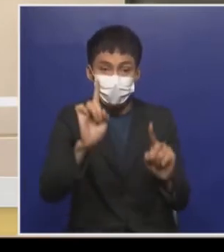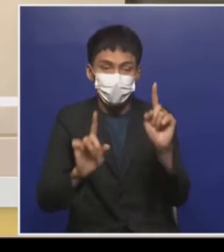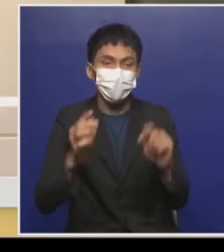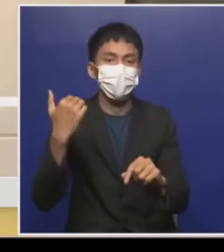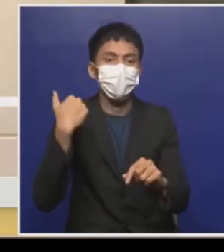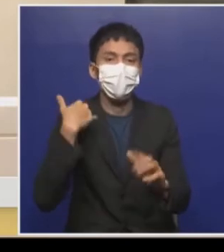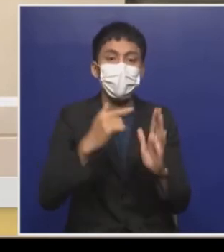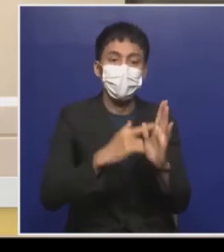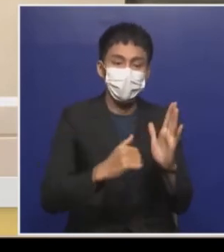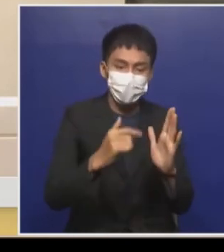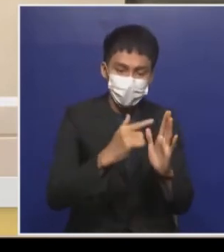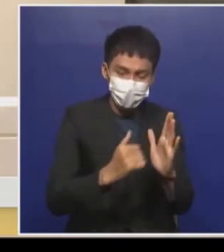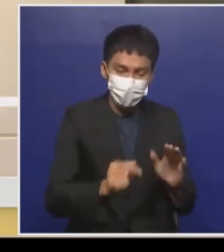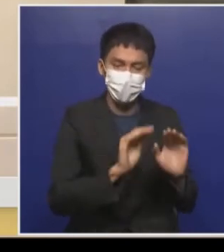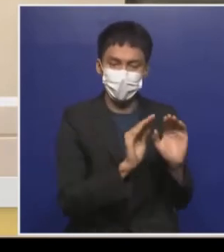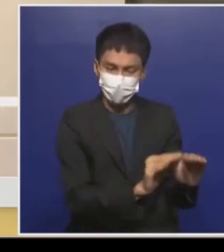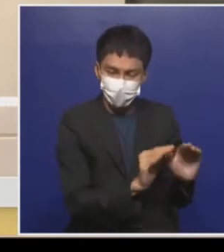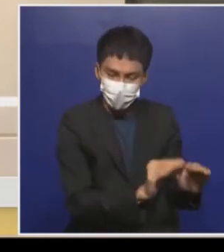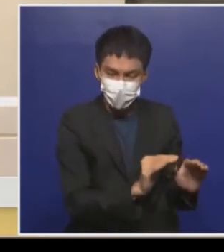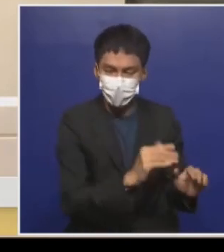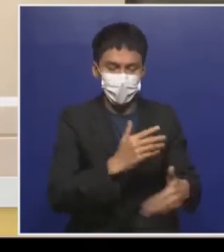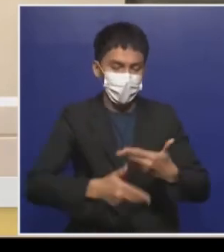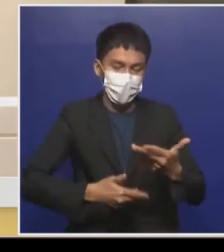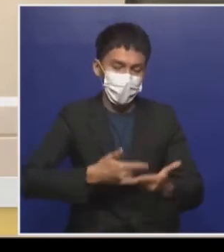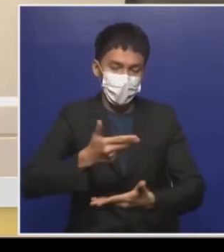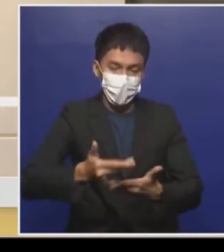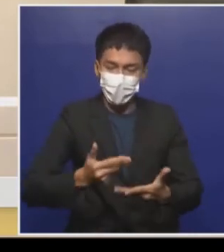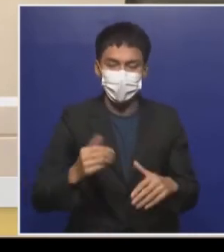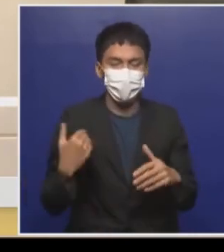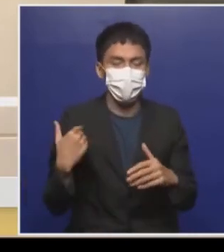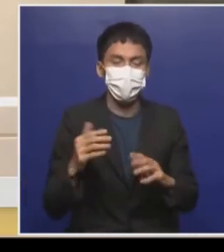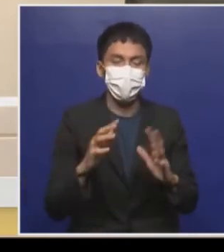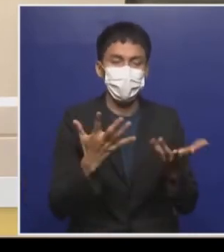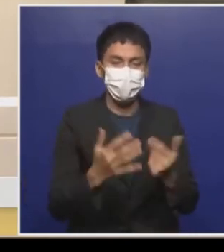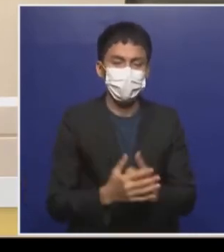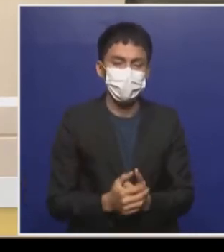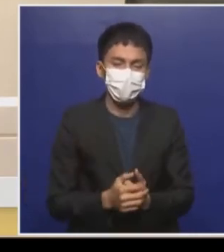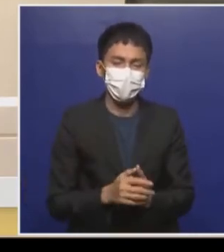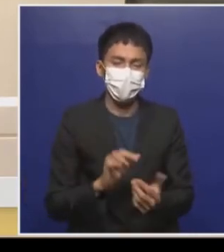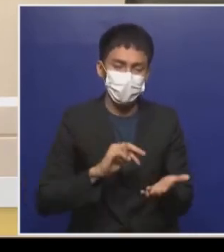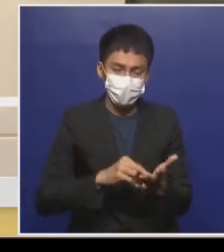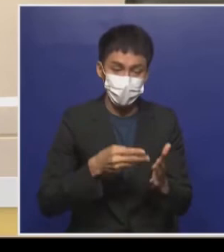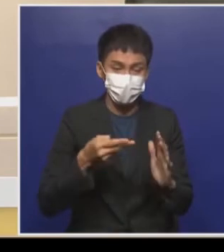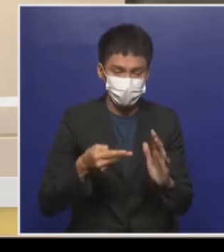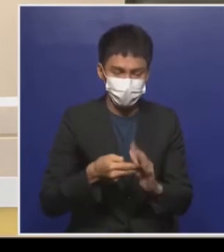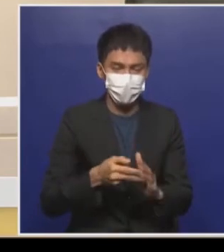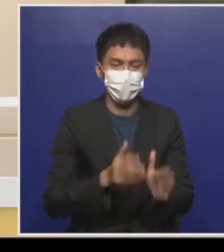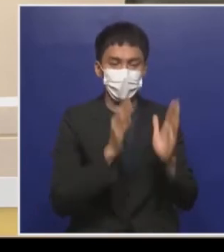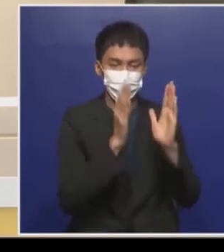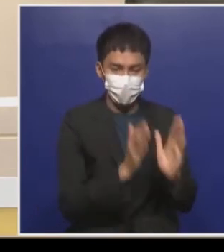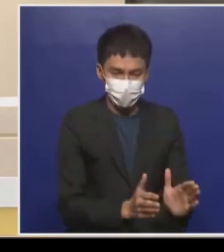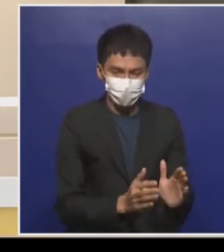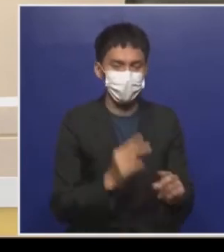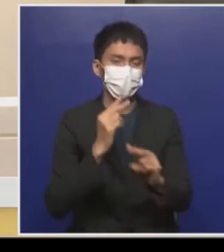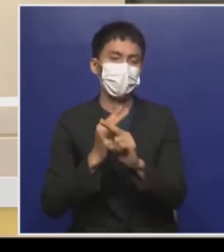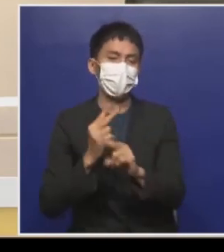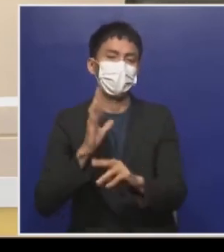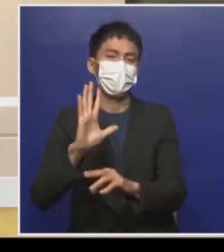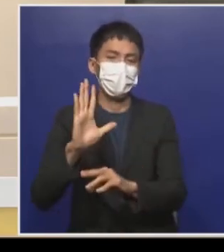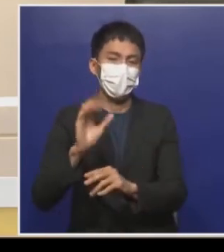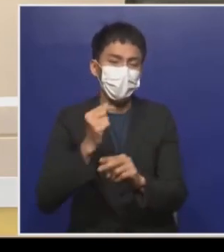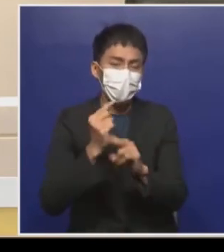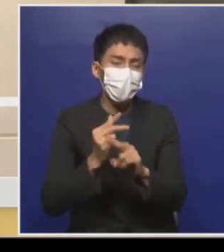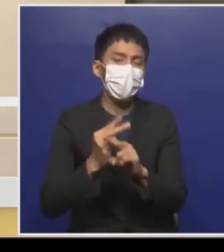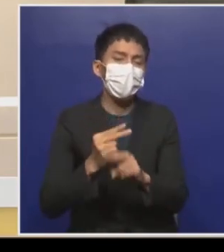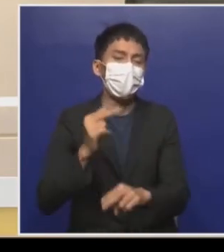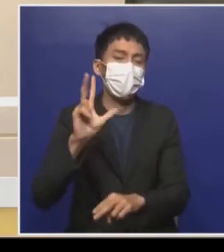าแล้วก็เก็บยาไ้ไม่ขายใหใครเลยเป็จดนมากเกิน 3 เท่าของประชากรทั้งประเทศแล้